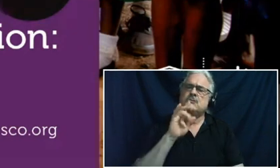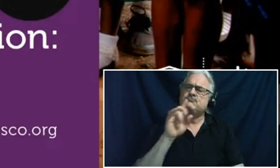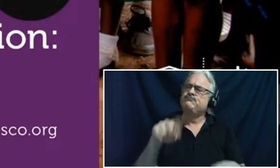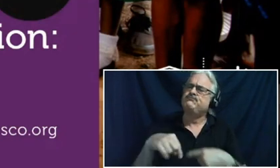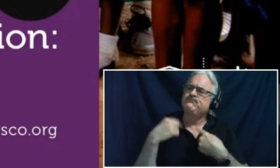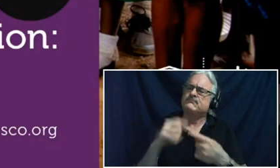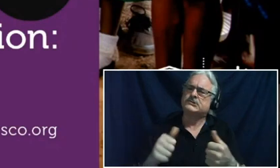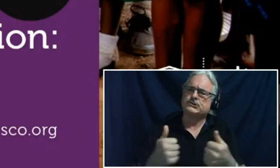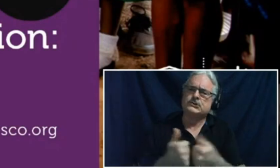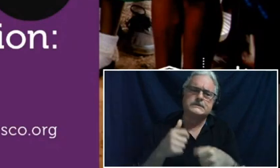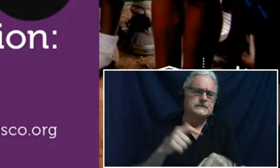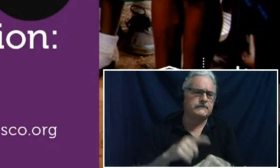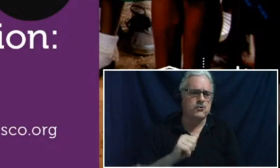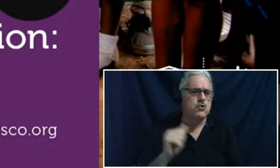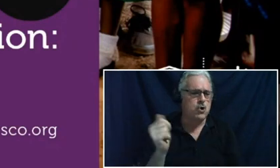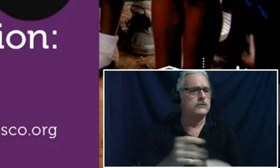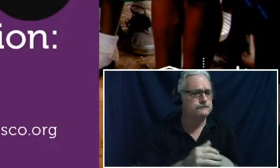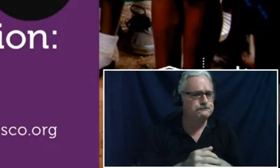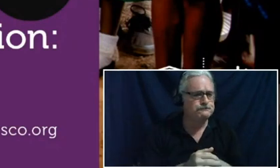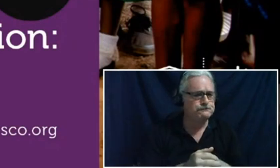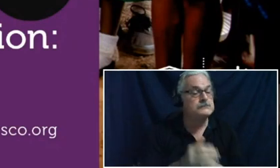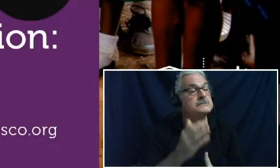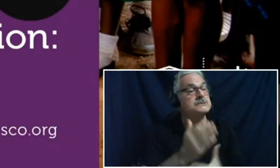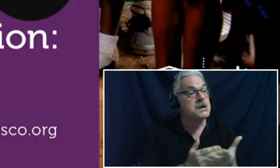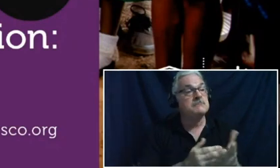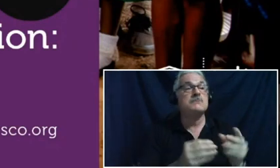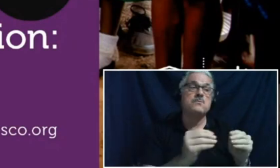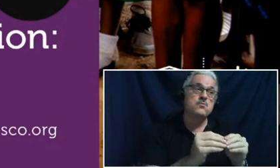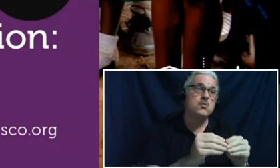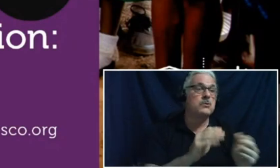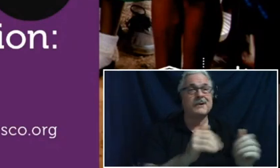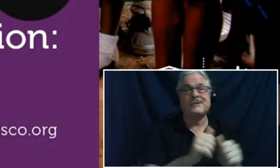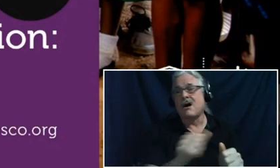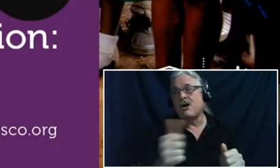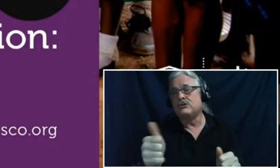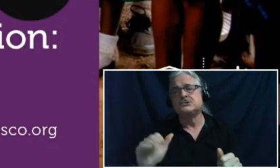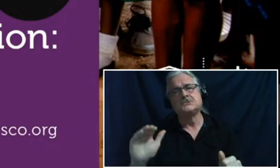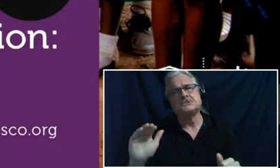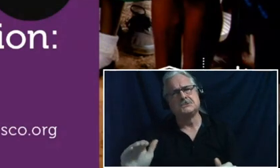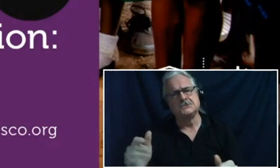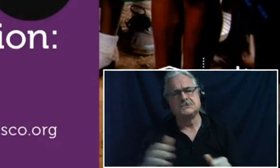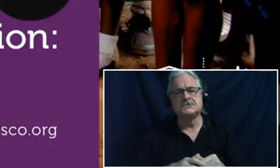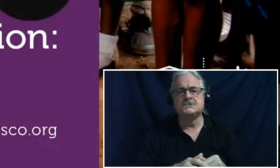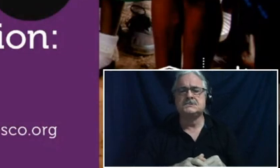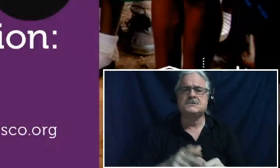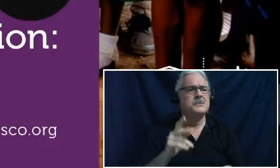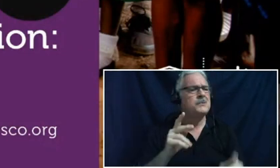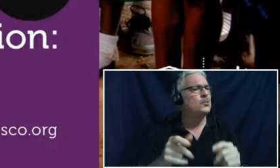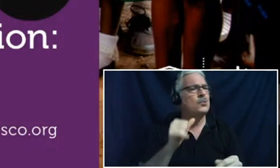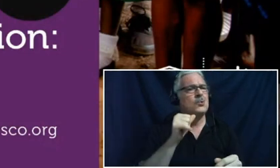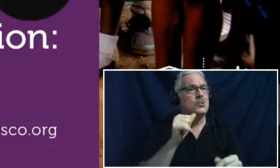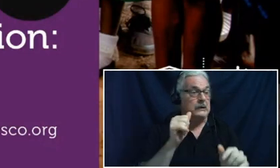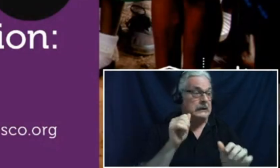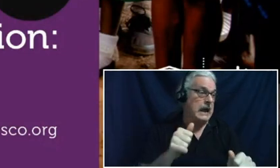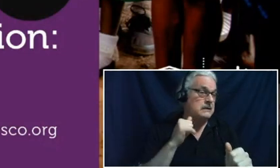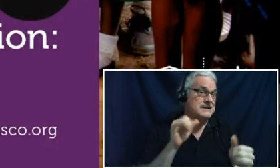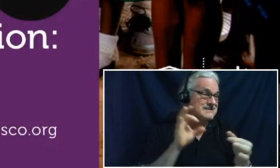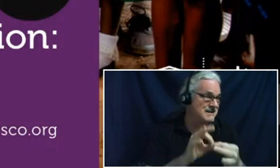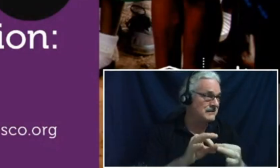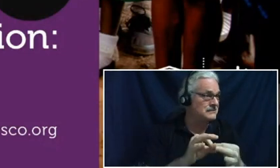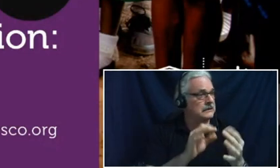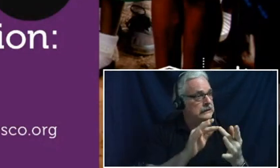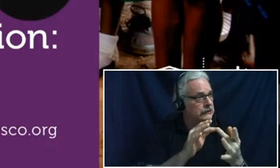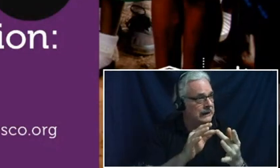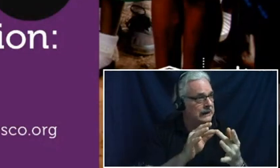C'est une époque difficile pour tous, pour certains beaucoup plus que pour d'autres. Même pour ceux qui ont le luxe relatif de se connecter en ligne,